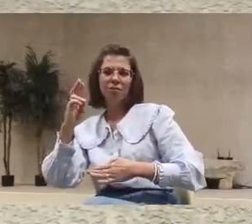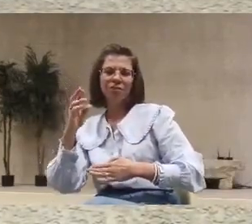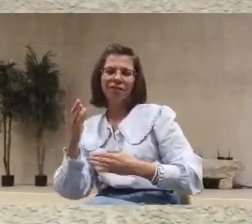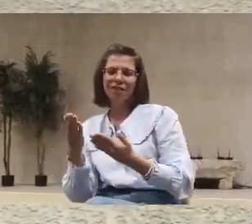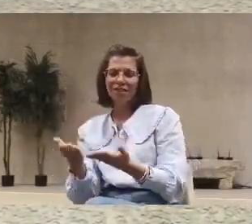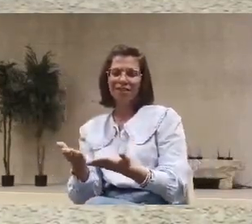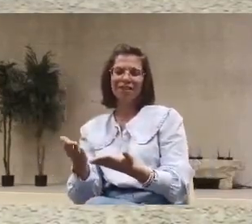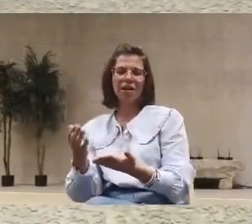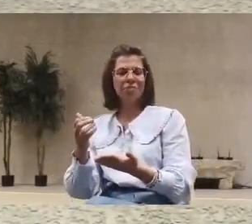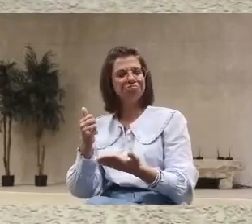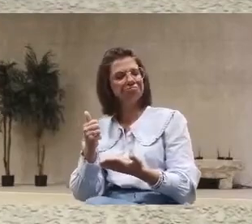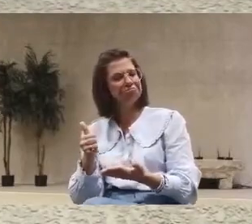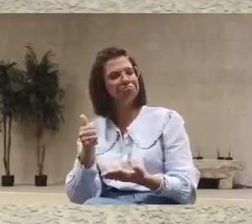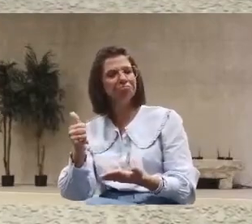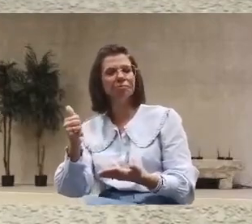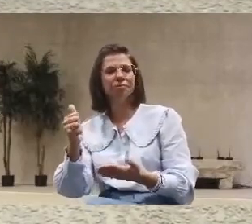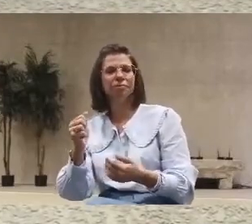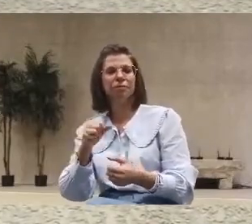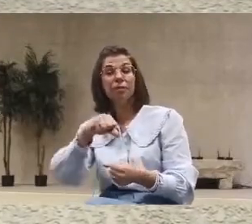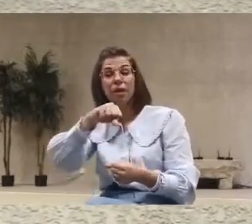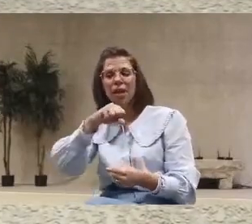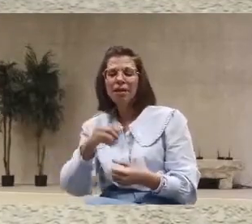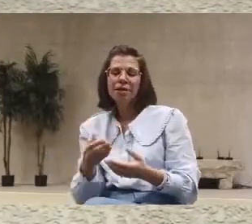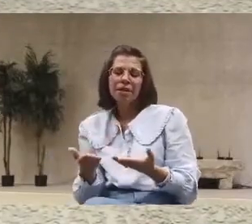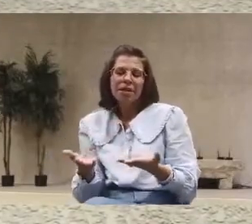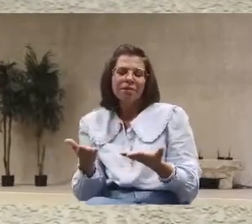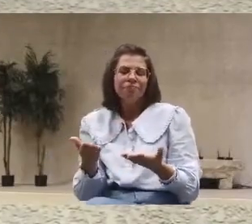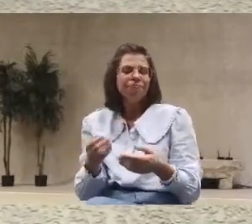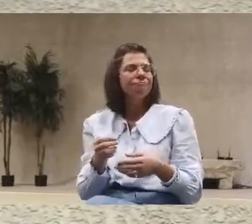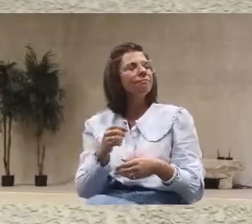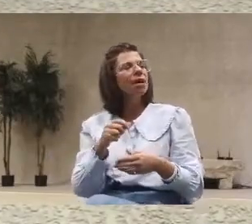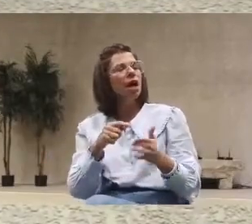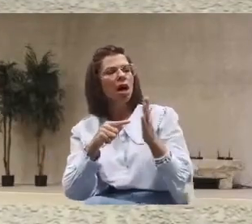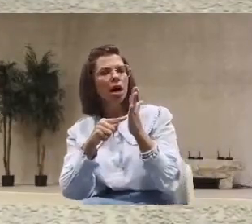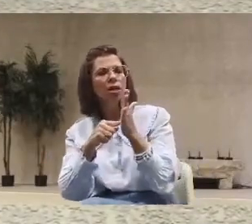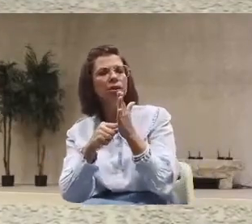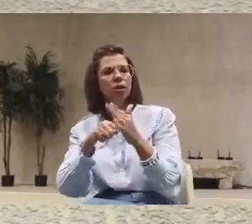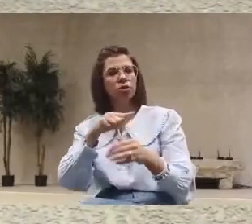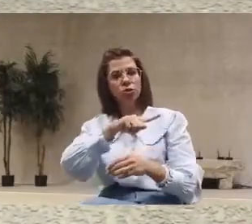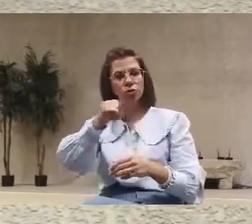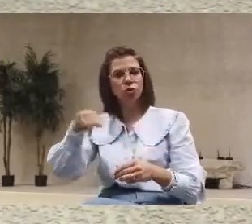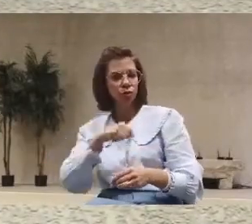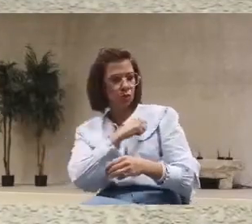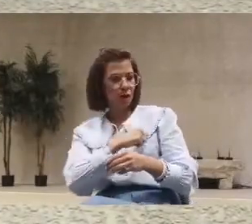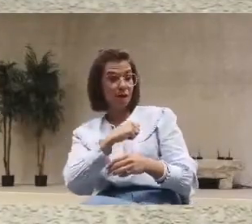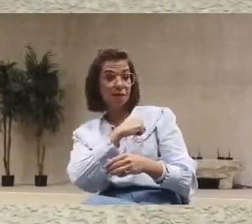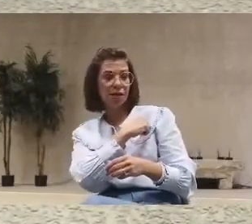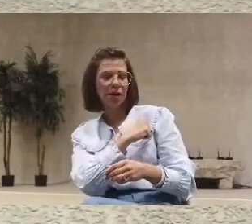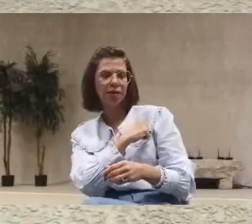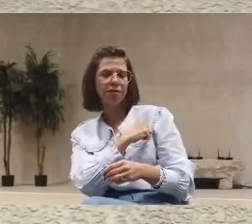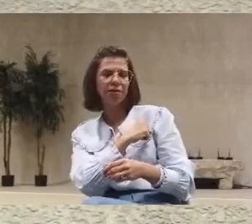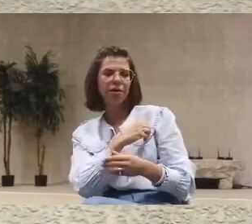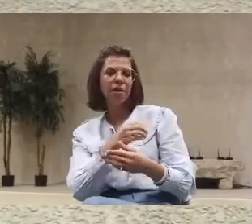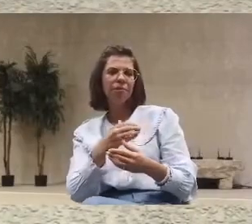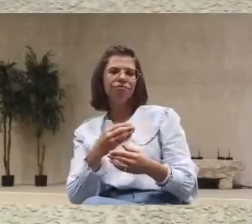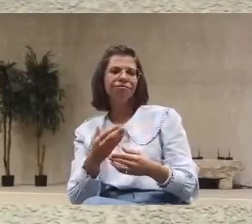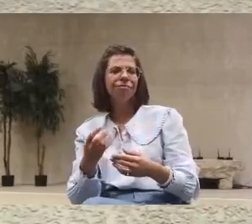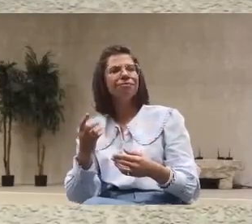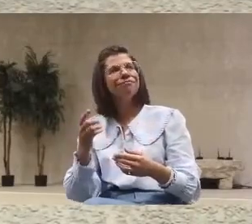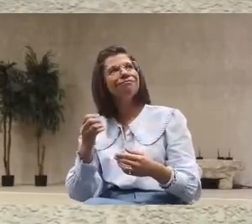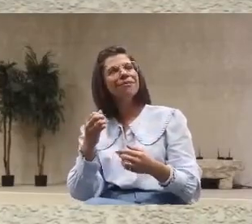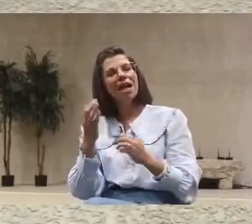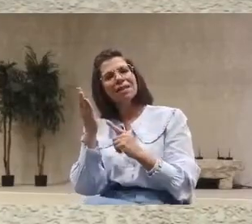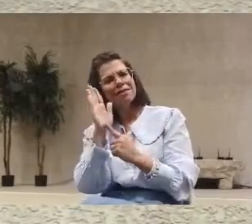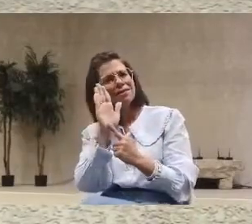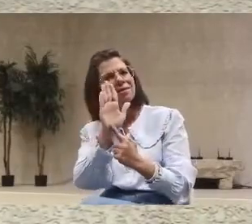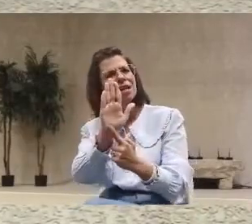de cette passion que nous puissions être poussés par cet